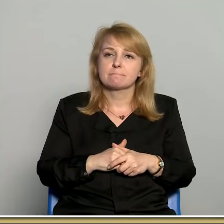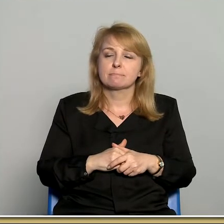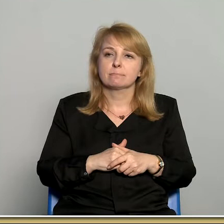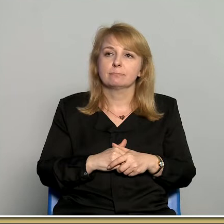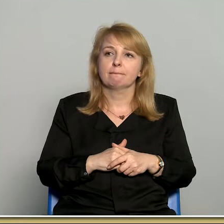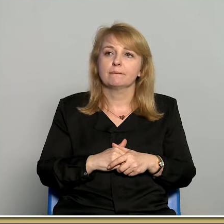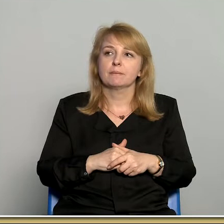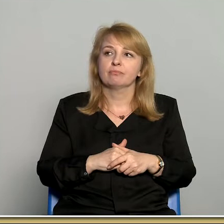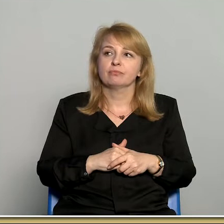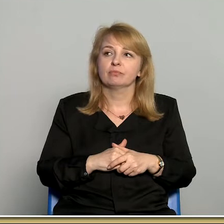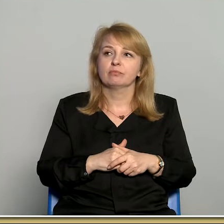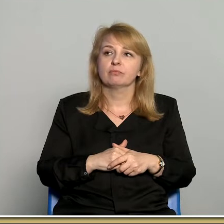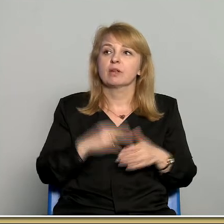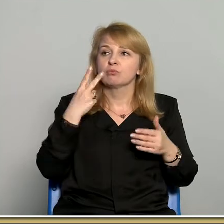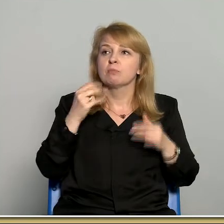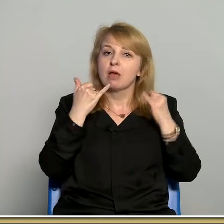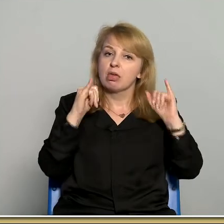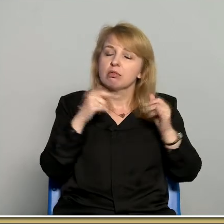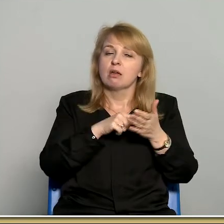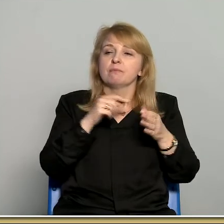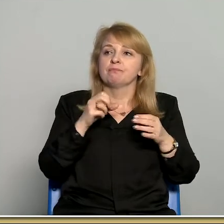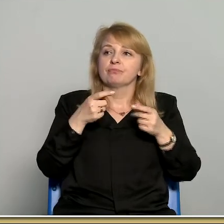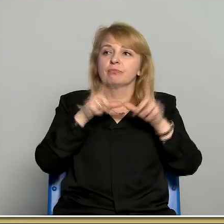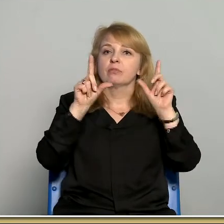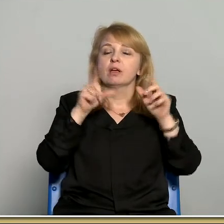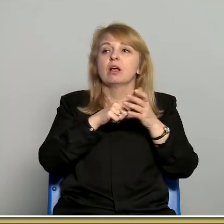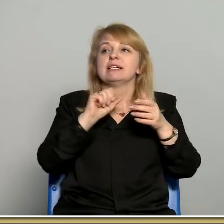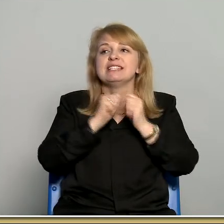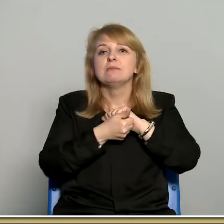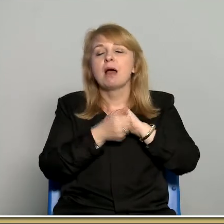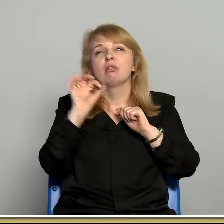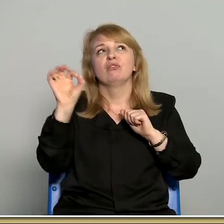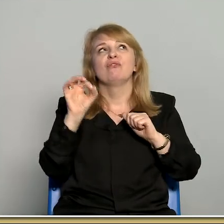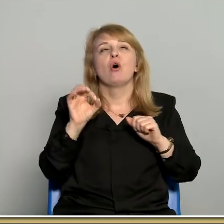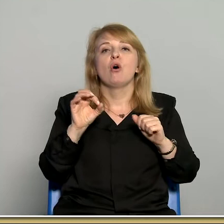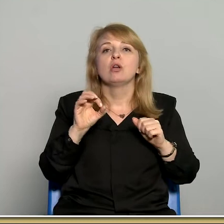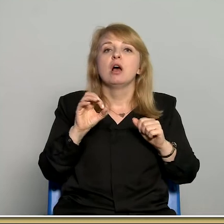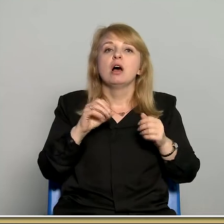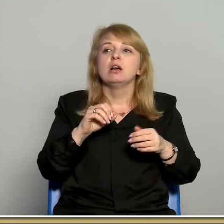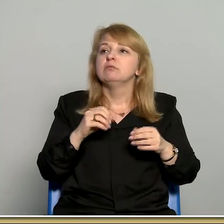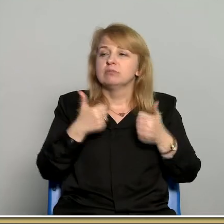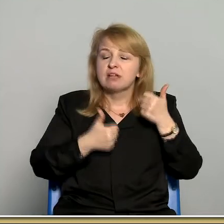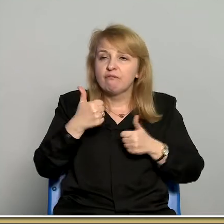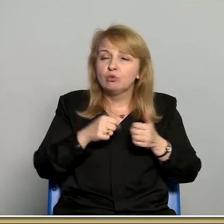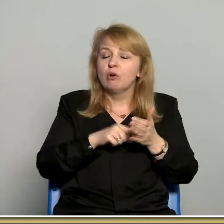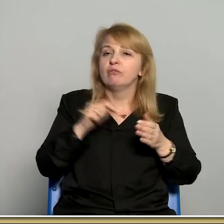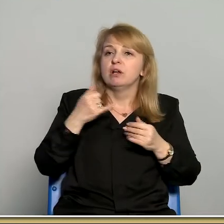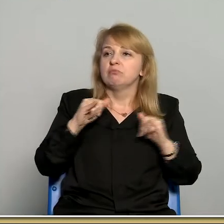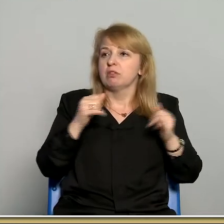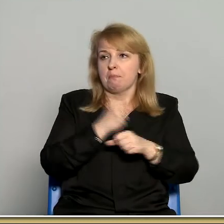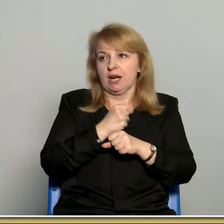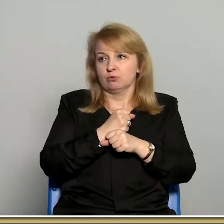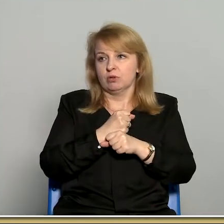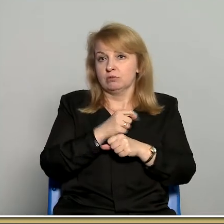troszkę inne spojrzenie, a mianowicie zmiany w strukturze zawodowej pracujących. I tu zwracam uwagę